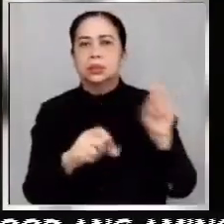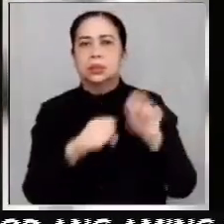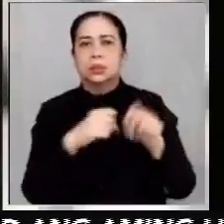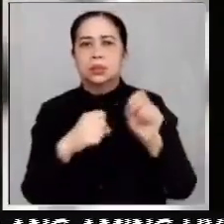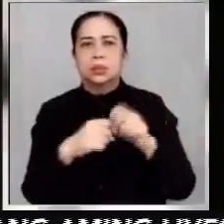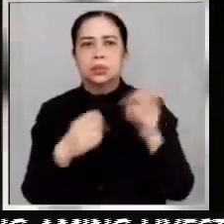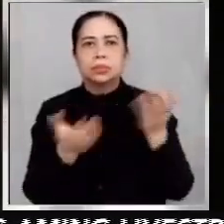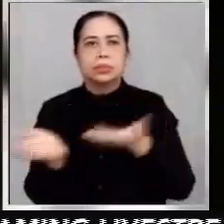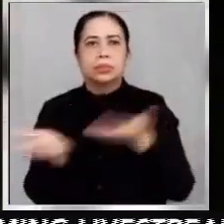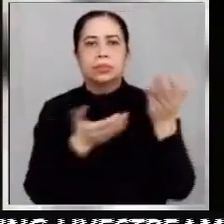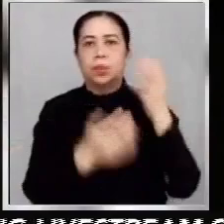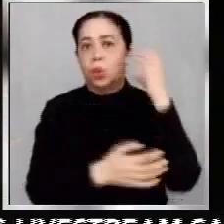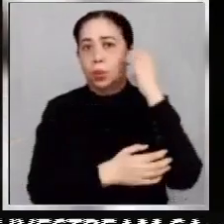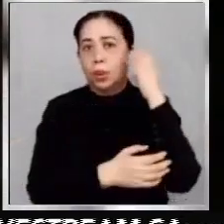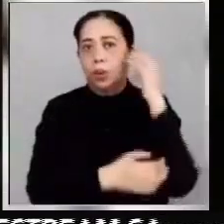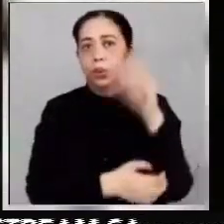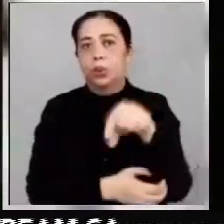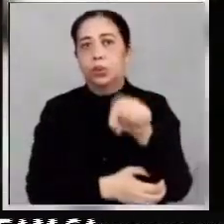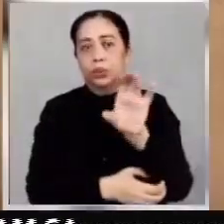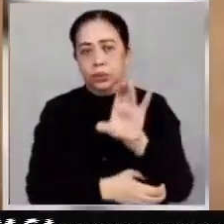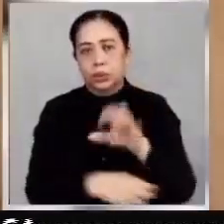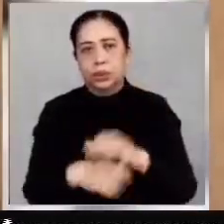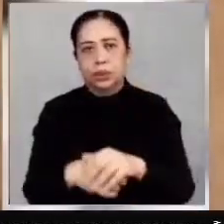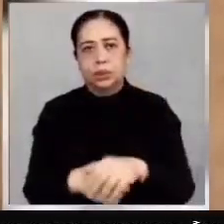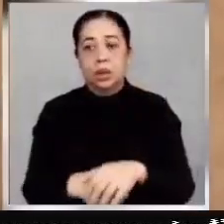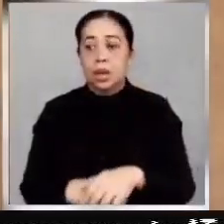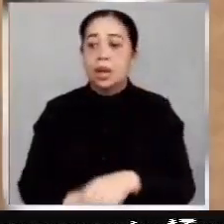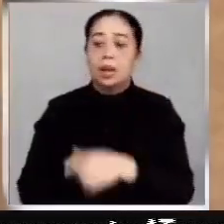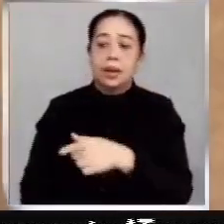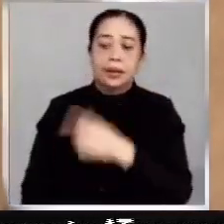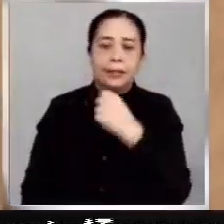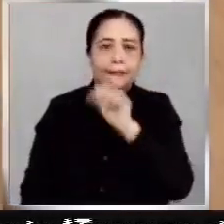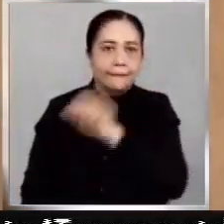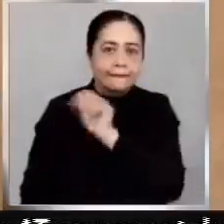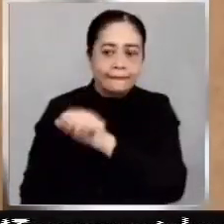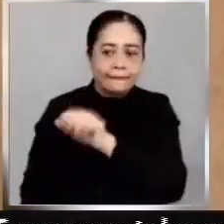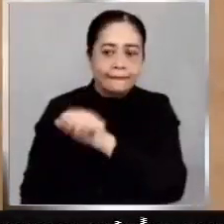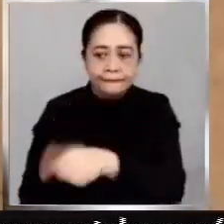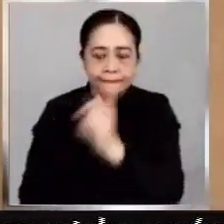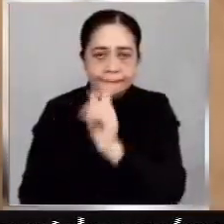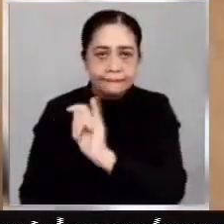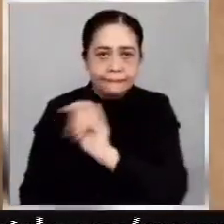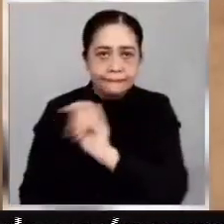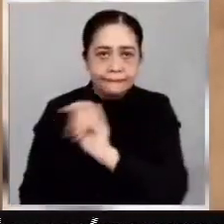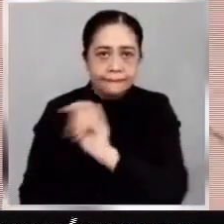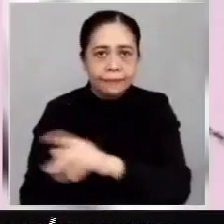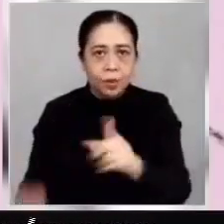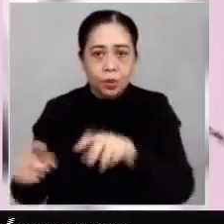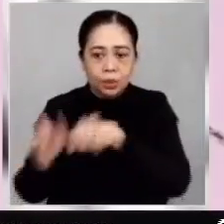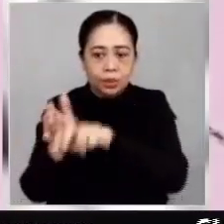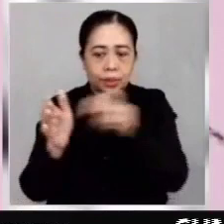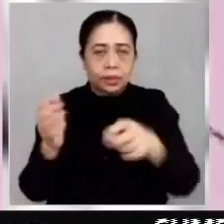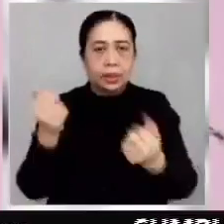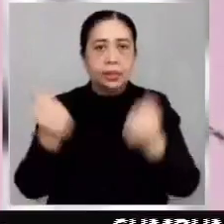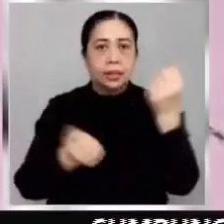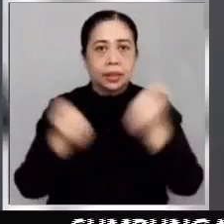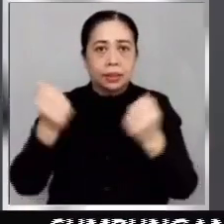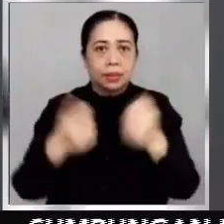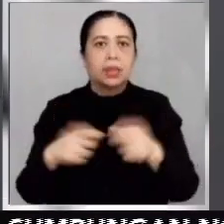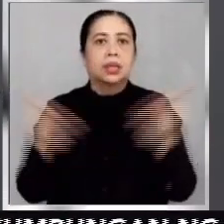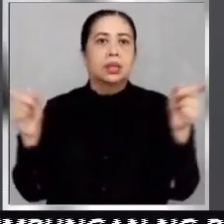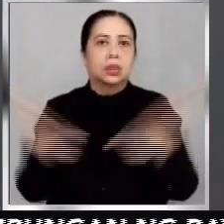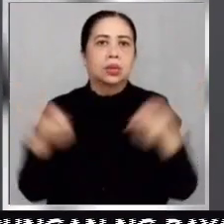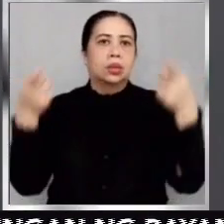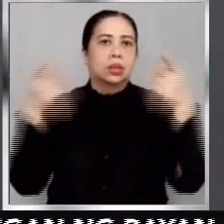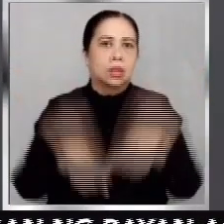sana sa Cubao sa Quezon City. At dahil dyan, kinalampag ng mga pasahero ang taxi at nang bumaba ang driver, doon na raw nangyari